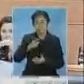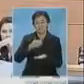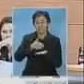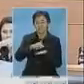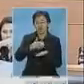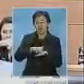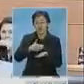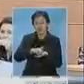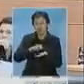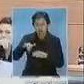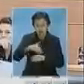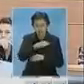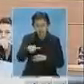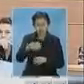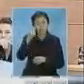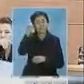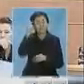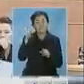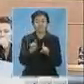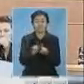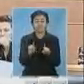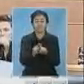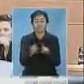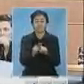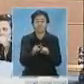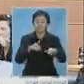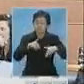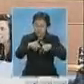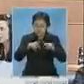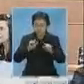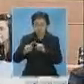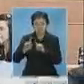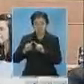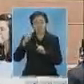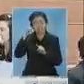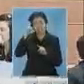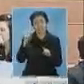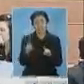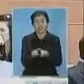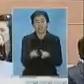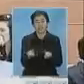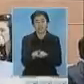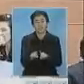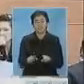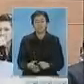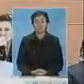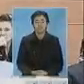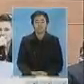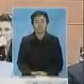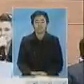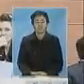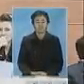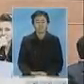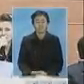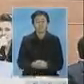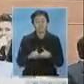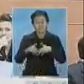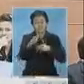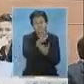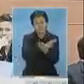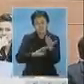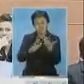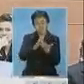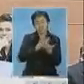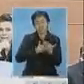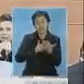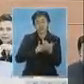เชื่อว่าทุกคนเห็นด้วยและพี่น้องประชาชนก็เห็นด้วยคือความจริงที่ว่าว่าประเทศนี้จะปล่อย